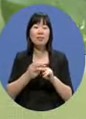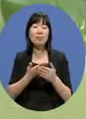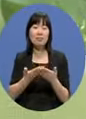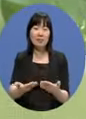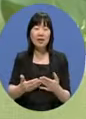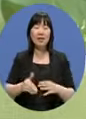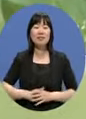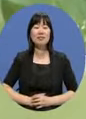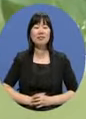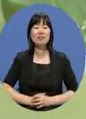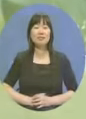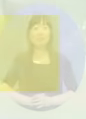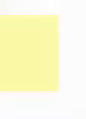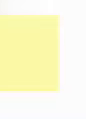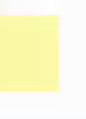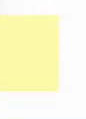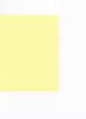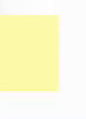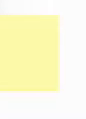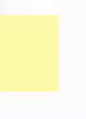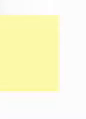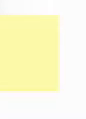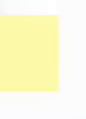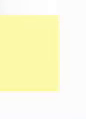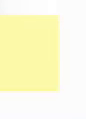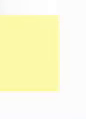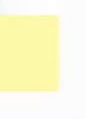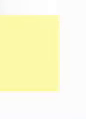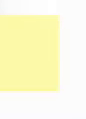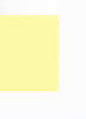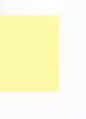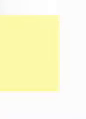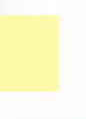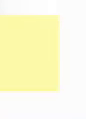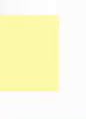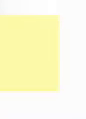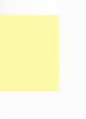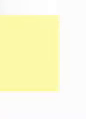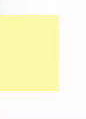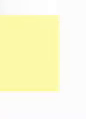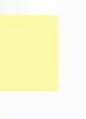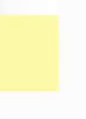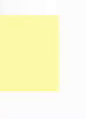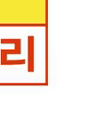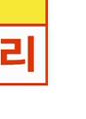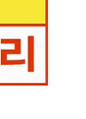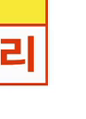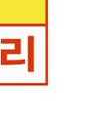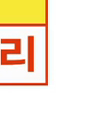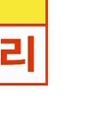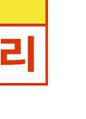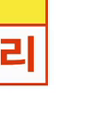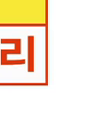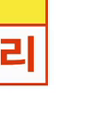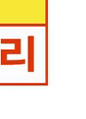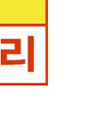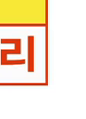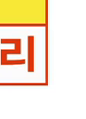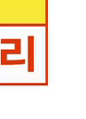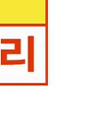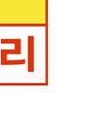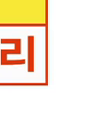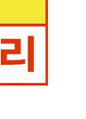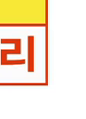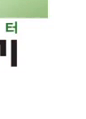선물 소개해 드리겠습니다 먼저 다산 어린이 후에서 위인전 세트 준비하고 있고요 도서 출판 뿌리에서 영어전집